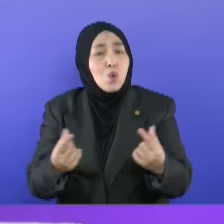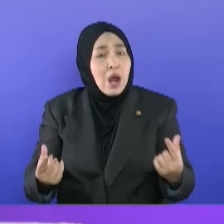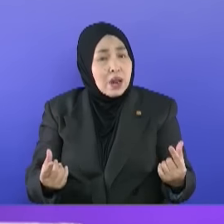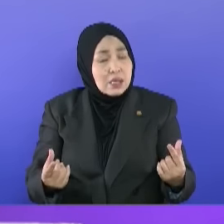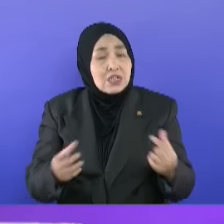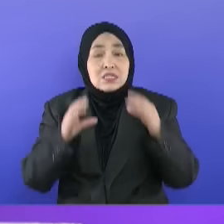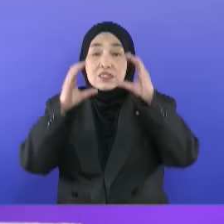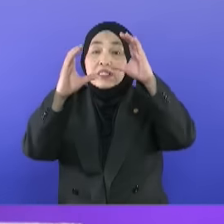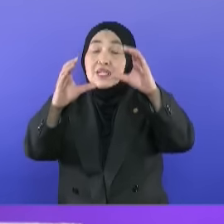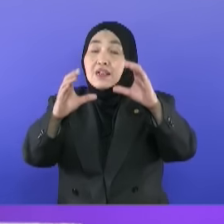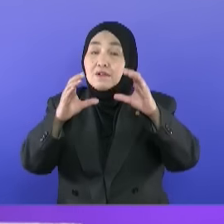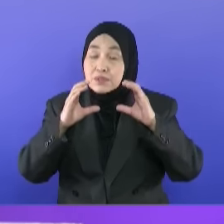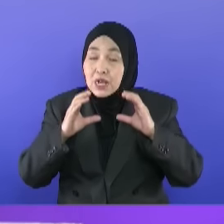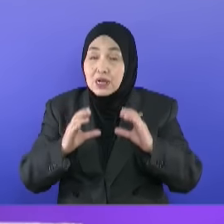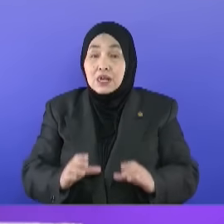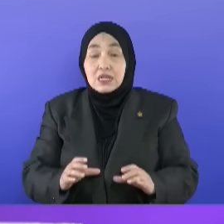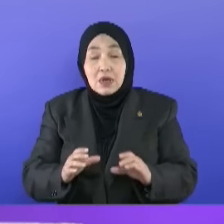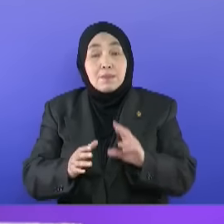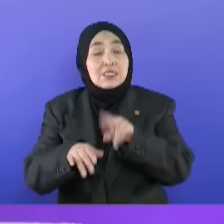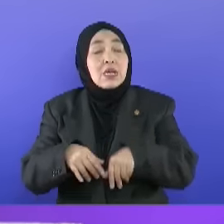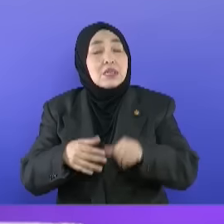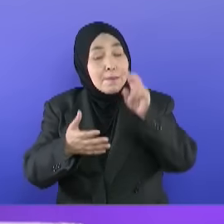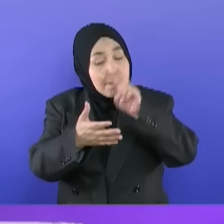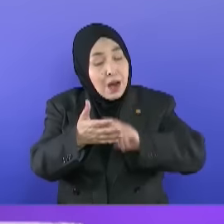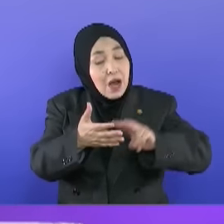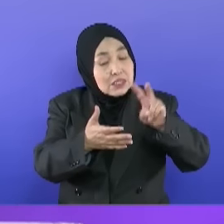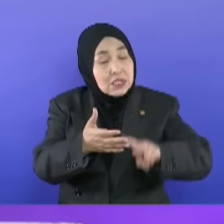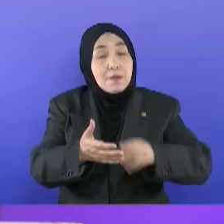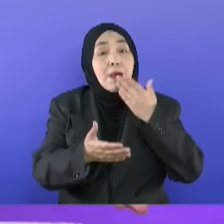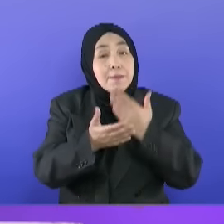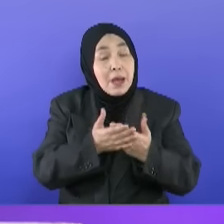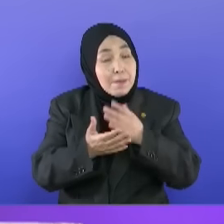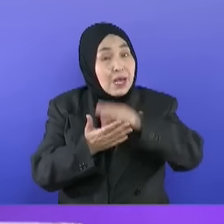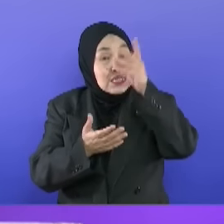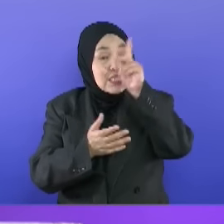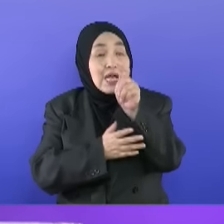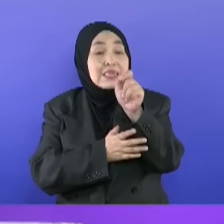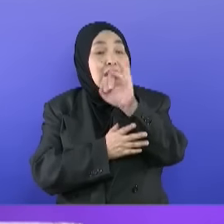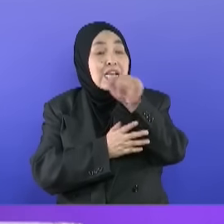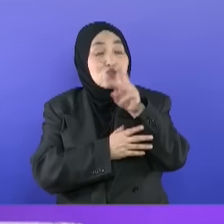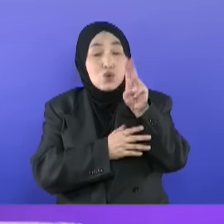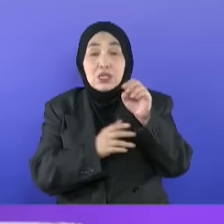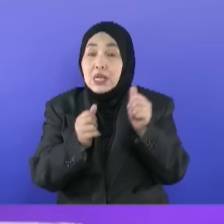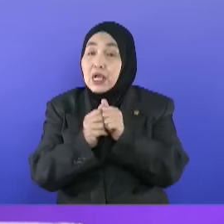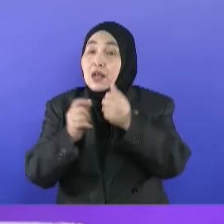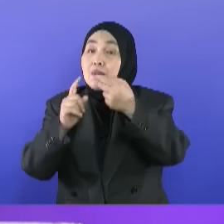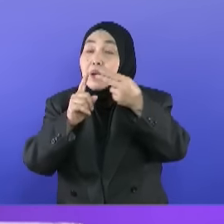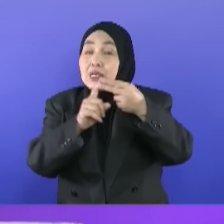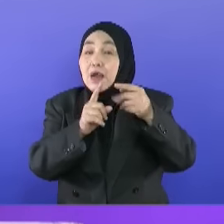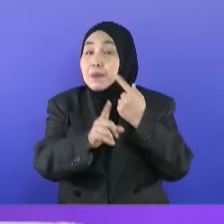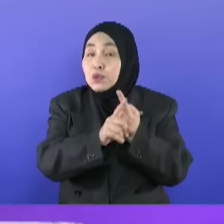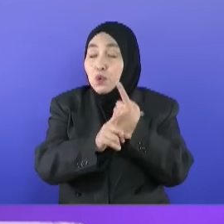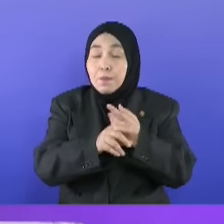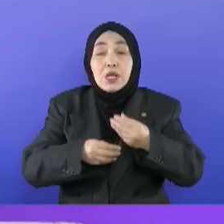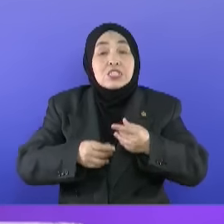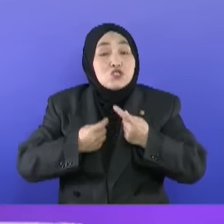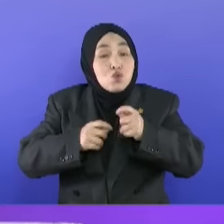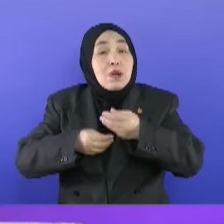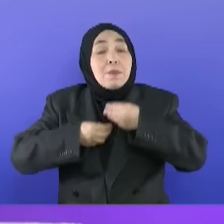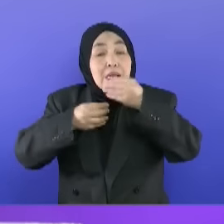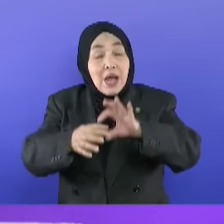Caranya yatlunahu haqqa tilawati. Kita baca elok-elok belajar tajwid ustaz ya dengan makhraj yang betul. Kita cuba bagi hak